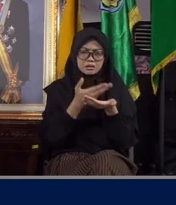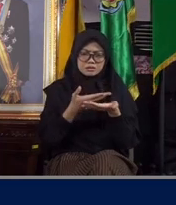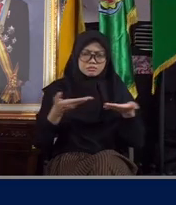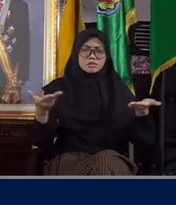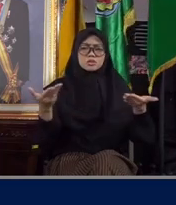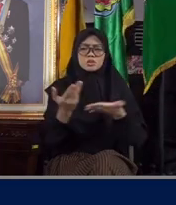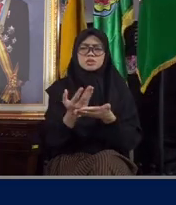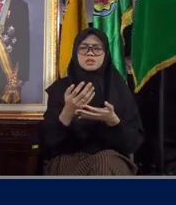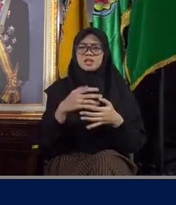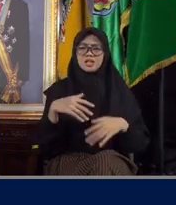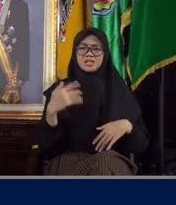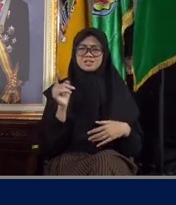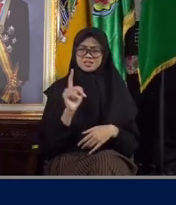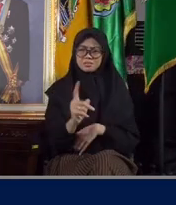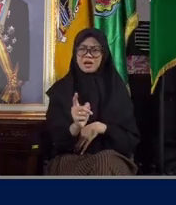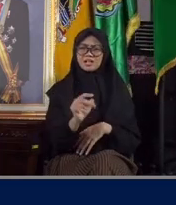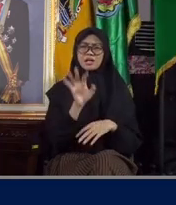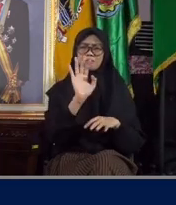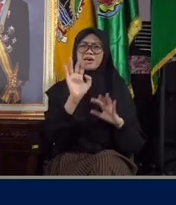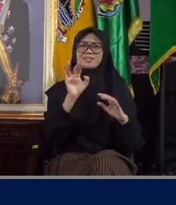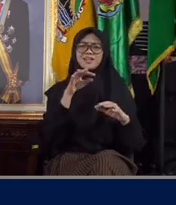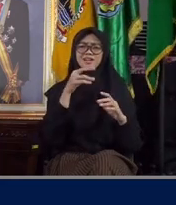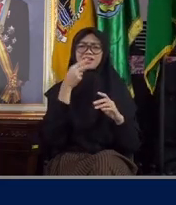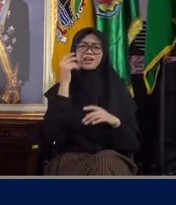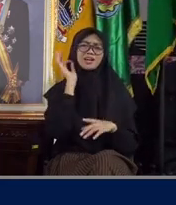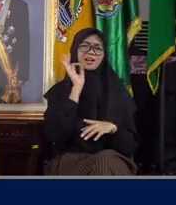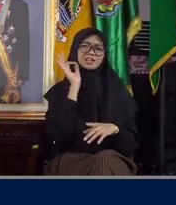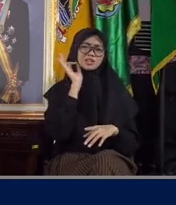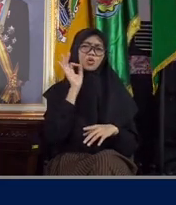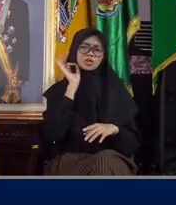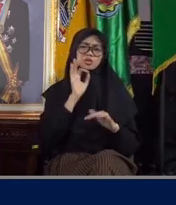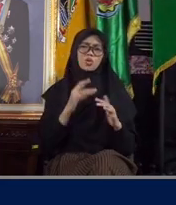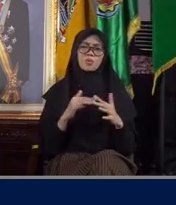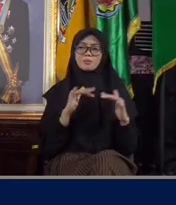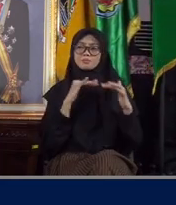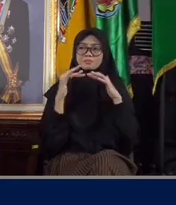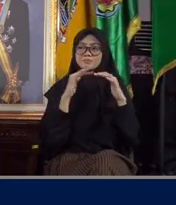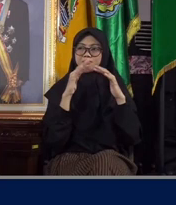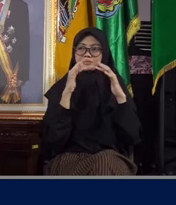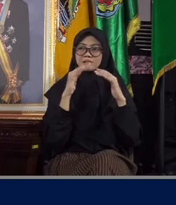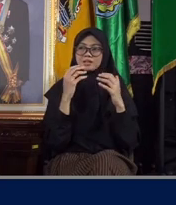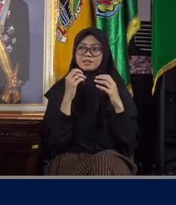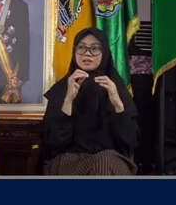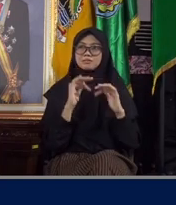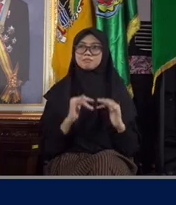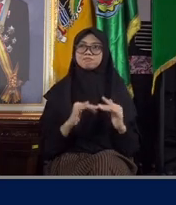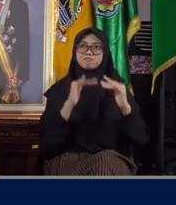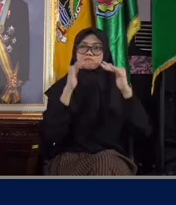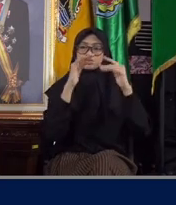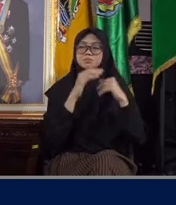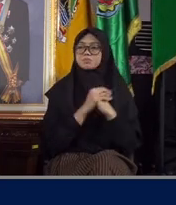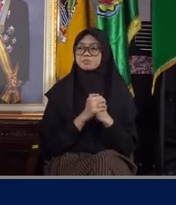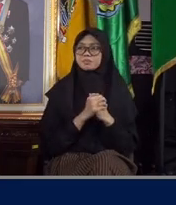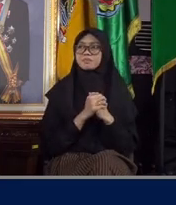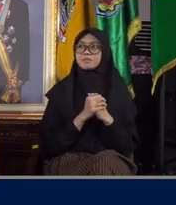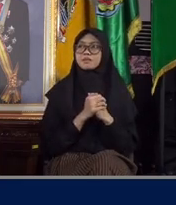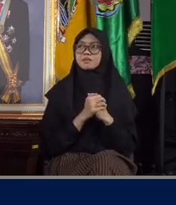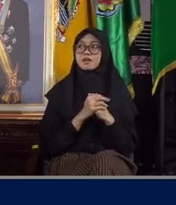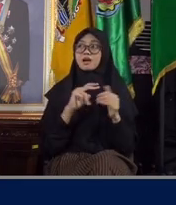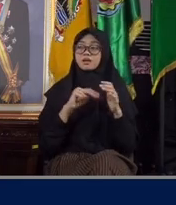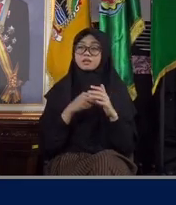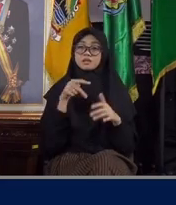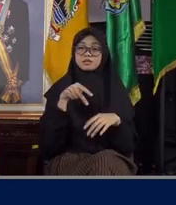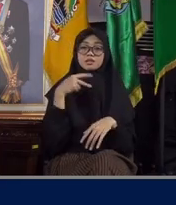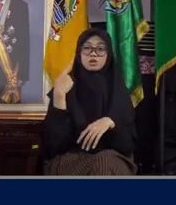Apa bahaya dengan kebencanaan ini kondisinya Nike tapi Hai saya minta tolong ya Bu pokoknya